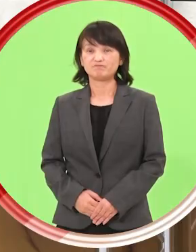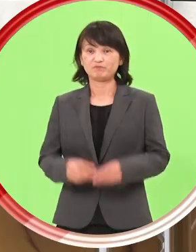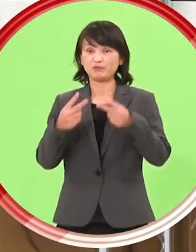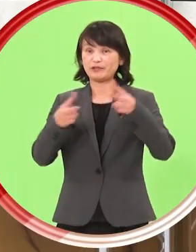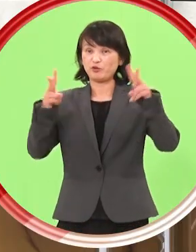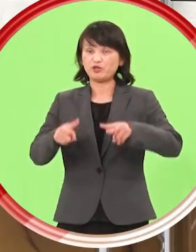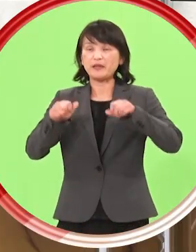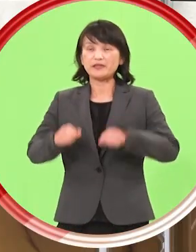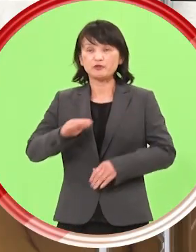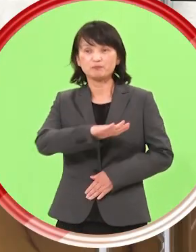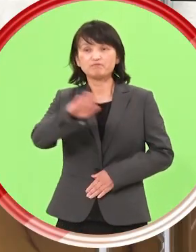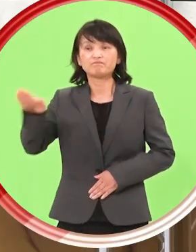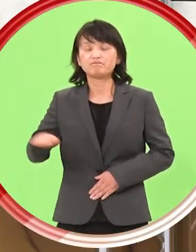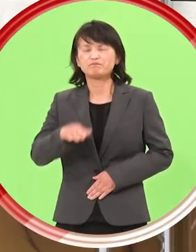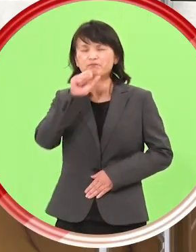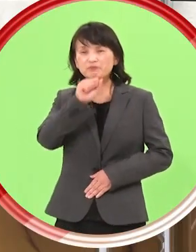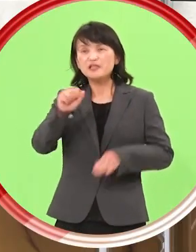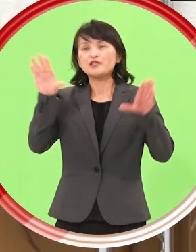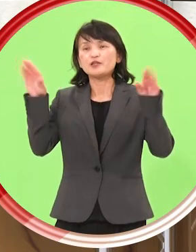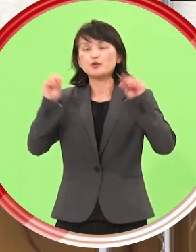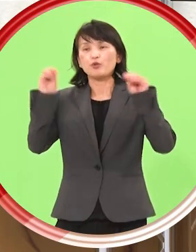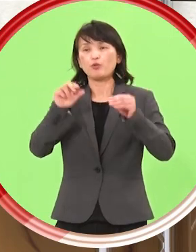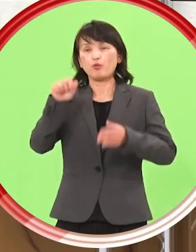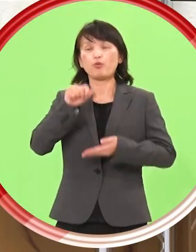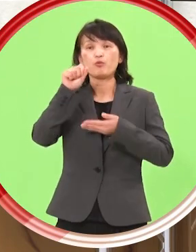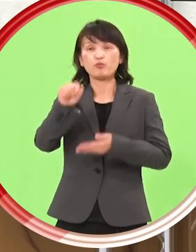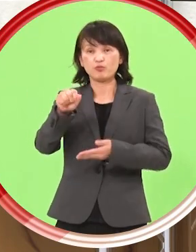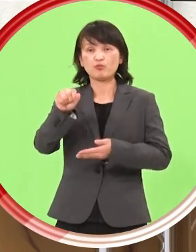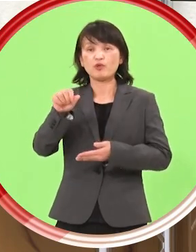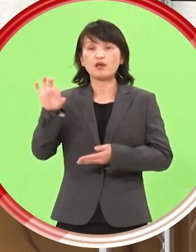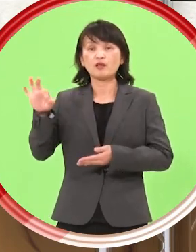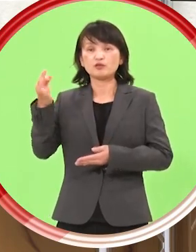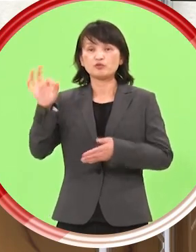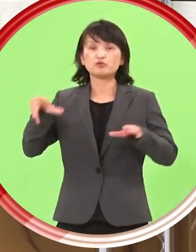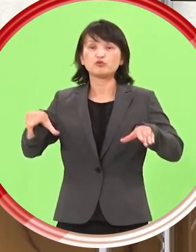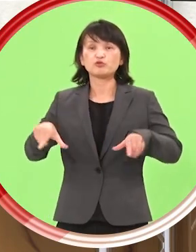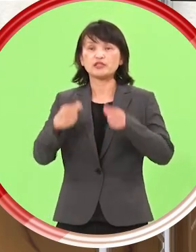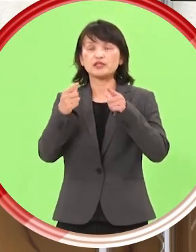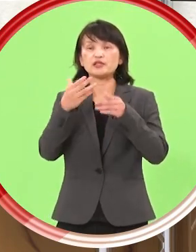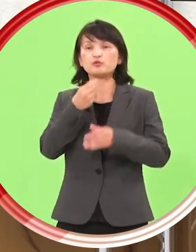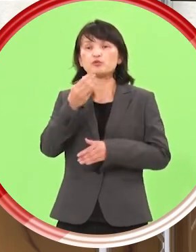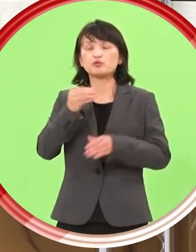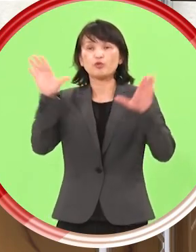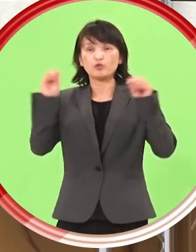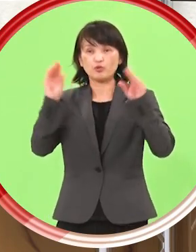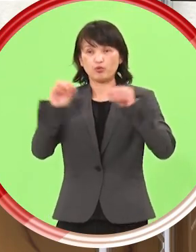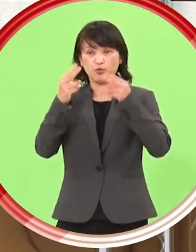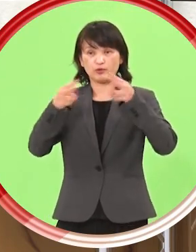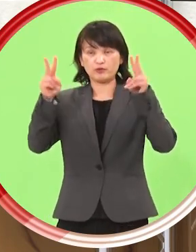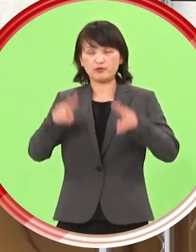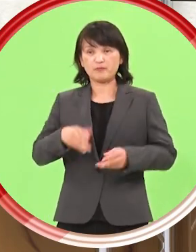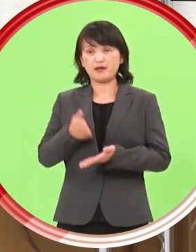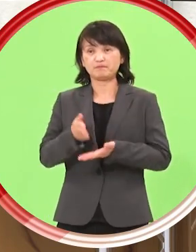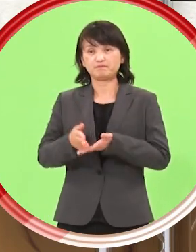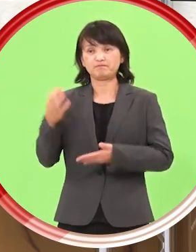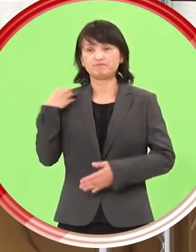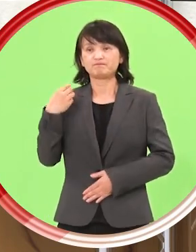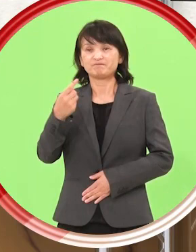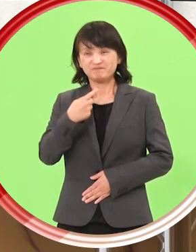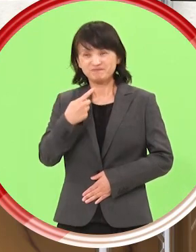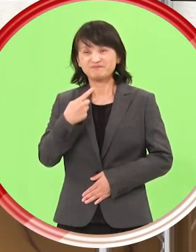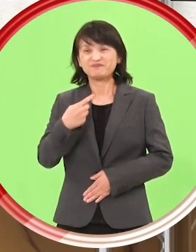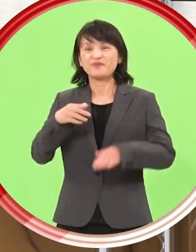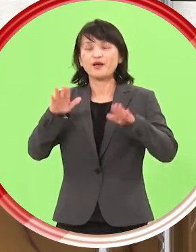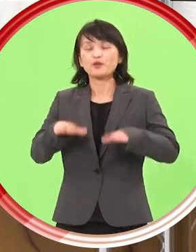広島市民の皆さんに暮らしに役立つ耳寄りな情報をお届けしている鈴木福の耳寄り広島、キャスターの鈴木福